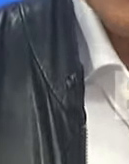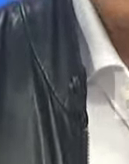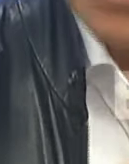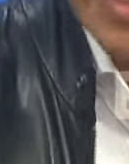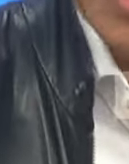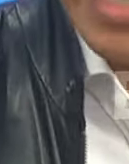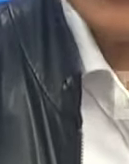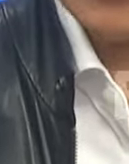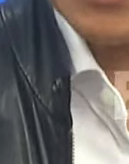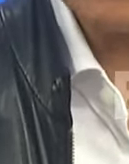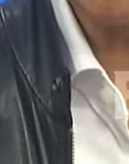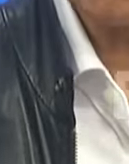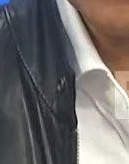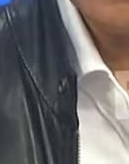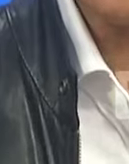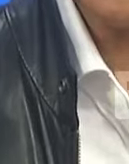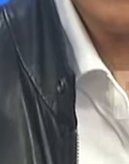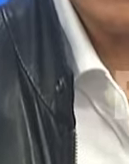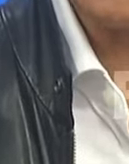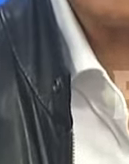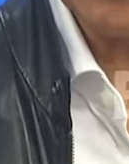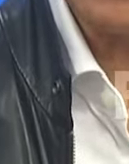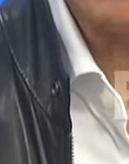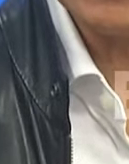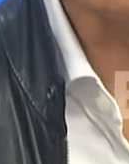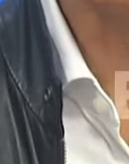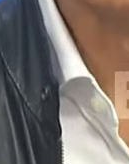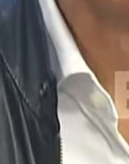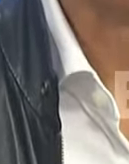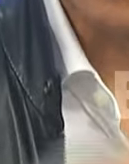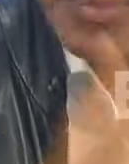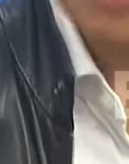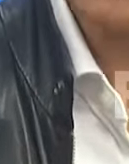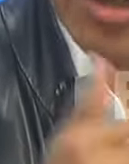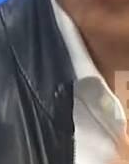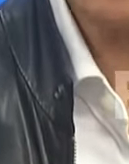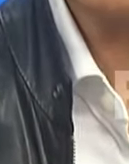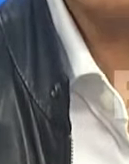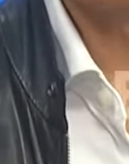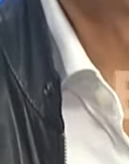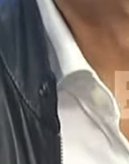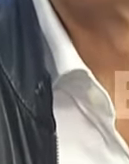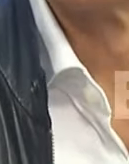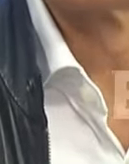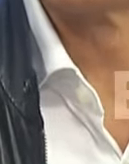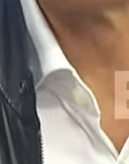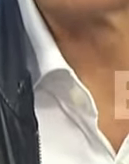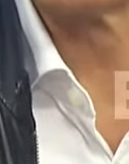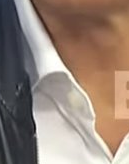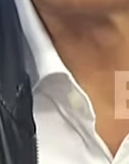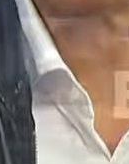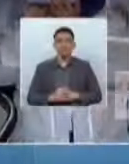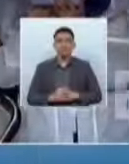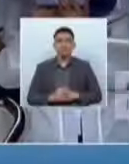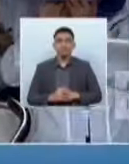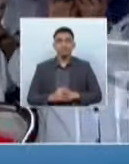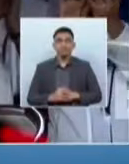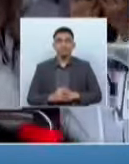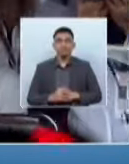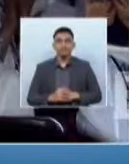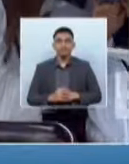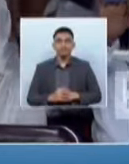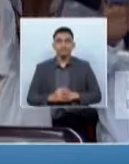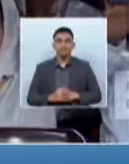namanya declare harta harta kekayaan yang kita miliki Dan itu setiap pejabat harus melakukan itu oke bukan berarti terus menjadi